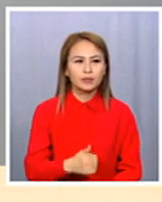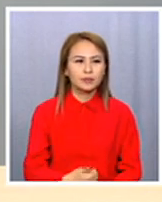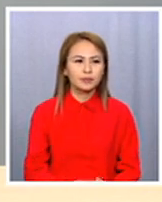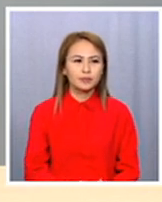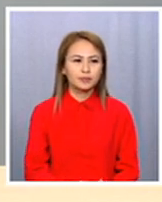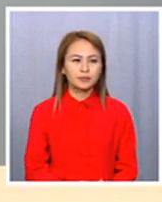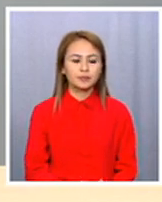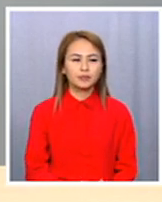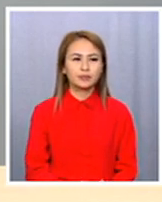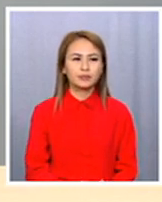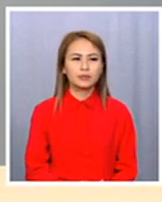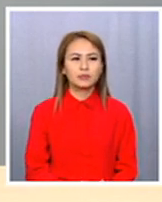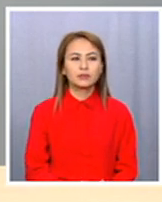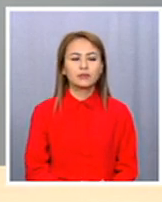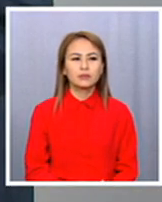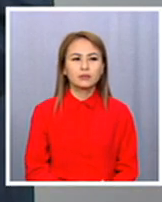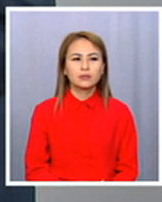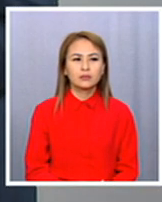брюква?